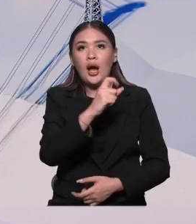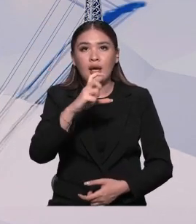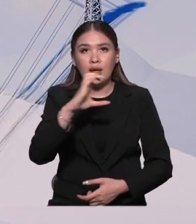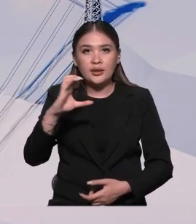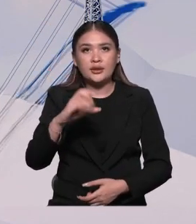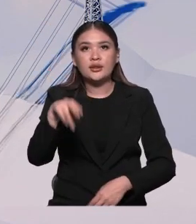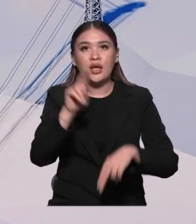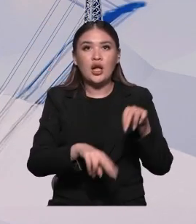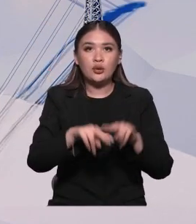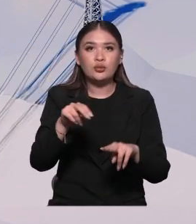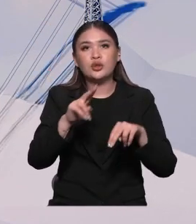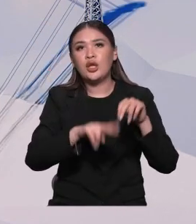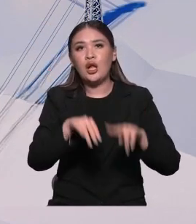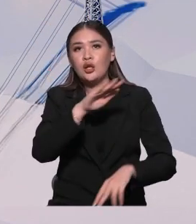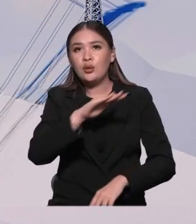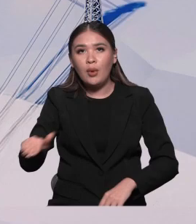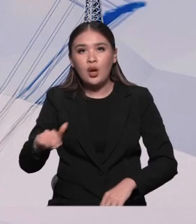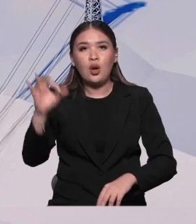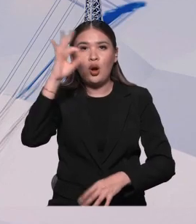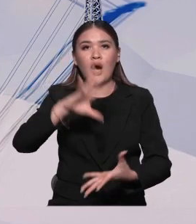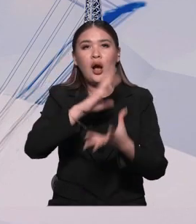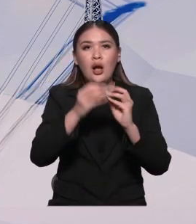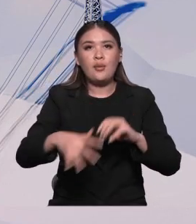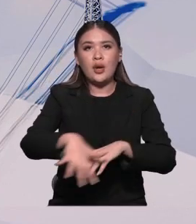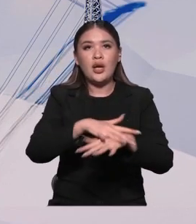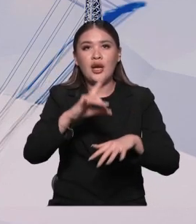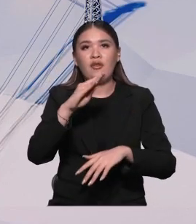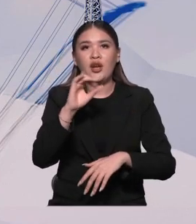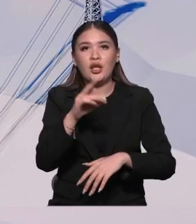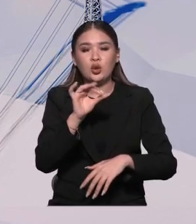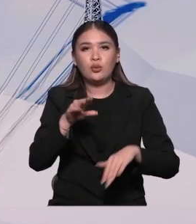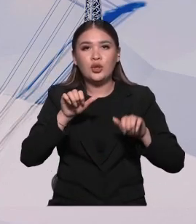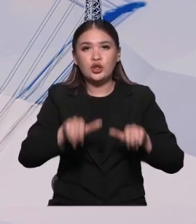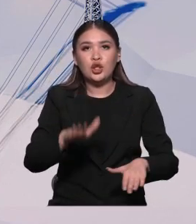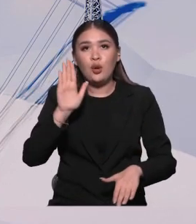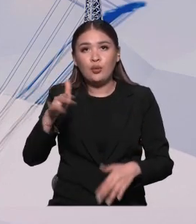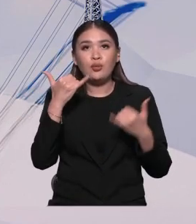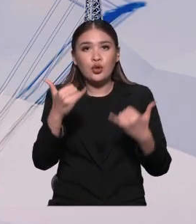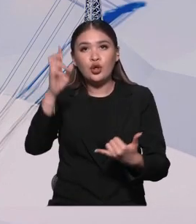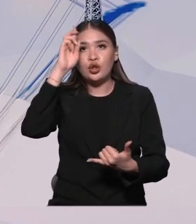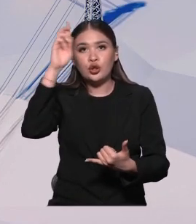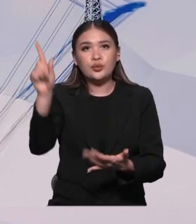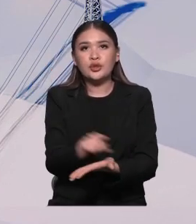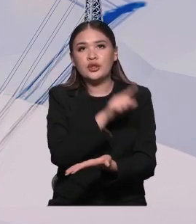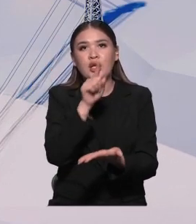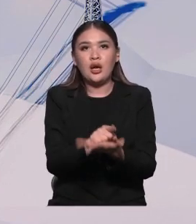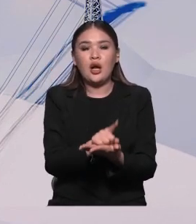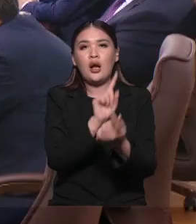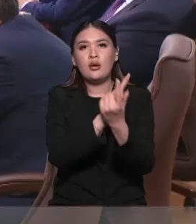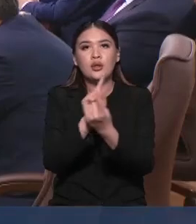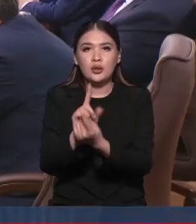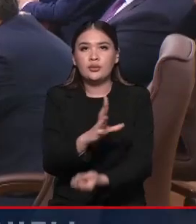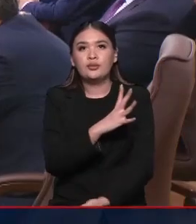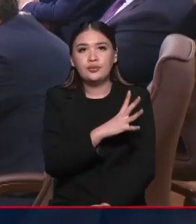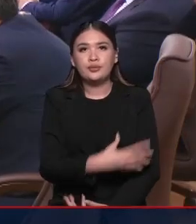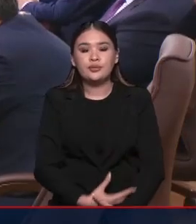АЭС-ті салу-салмау мәселесі жалпы халықтық референдум арқылы шешіледі. Бүгін үкімет тиісті қаулы қабылдады.